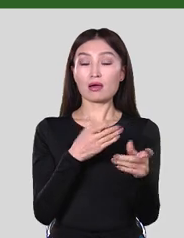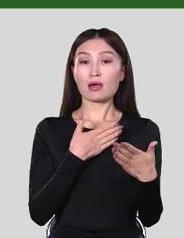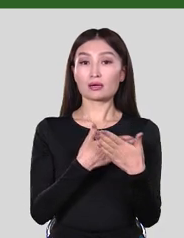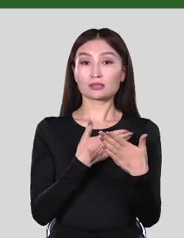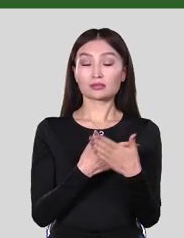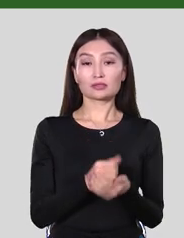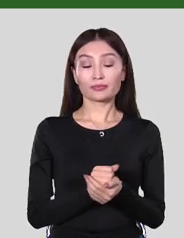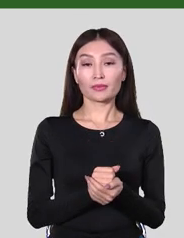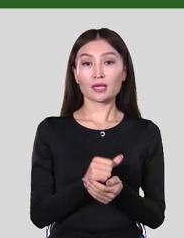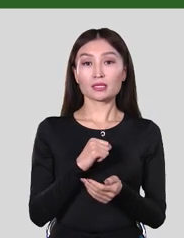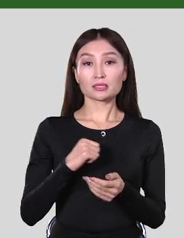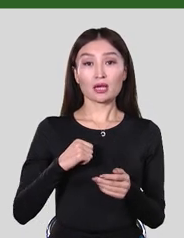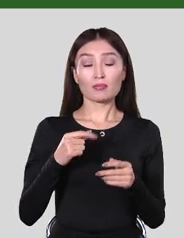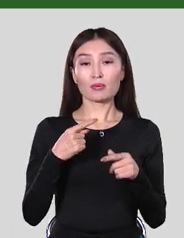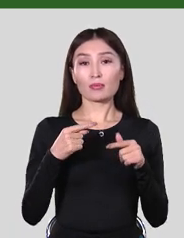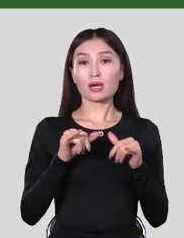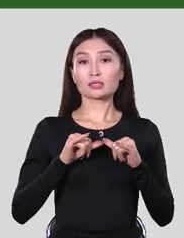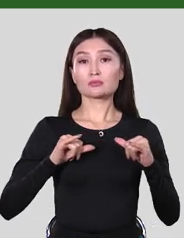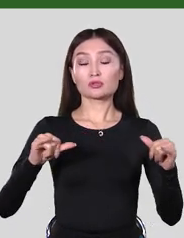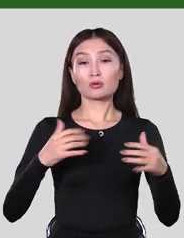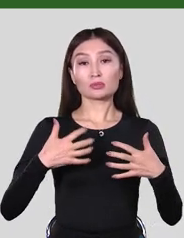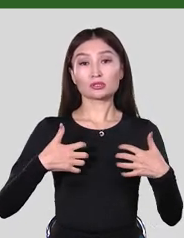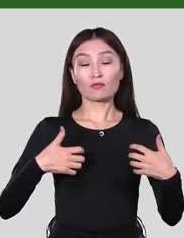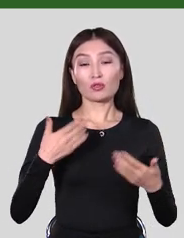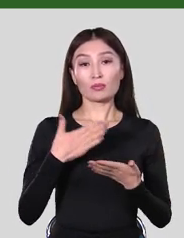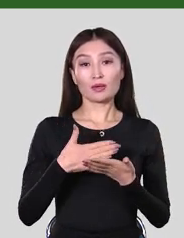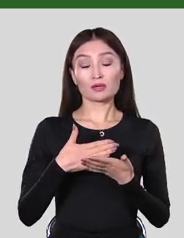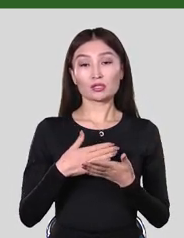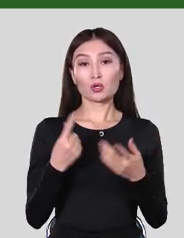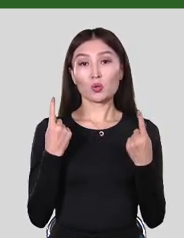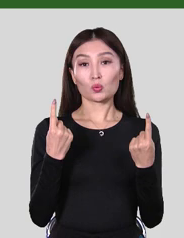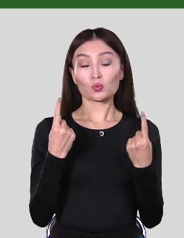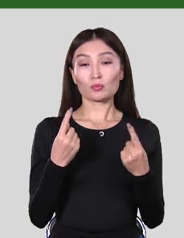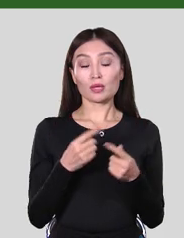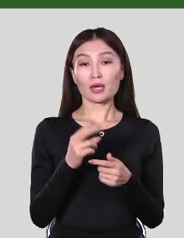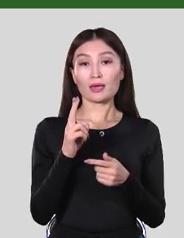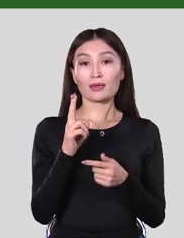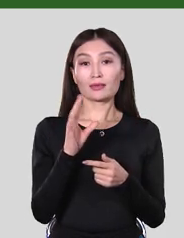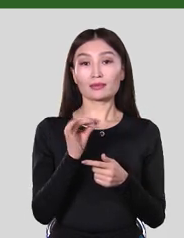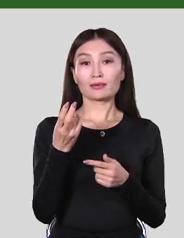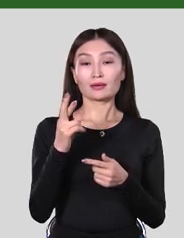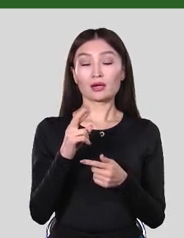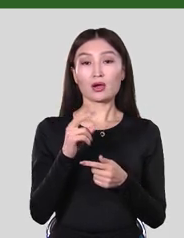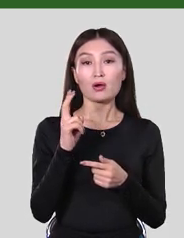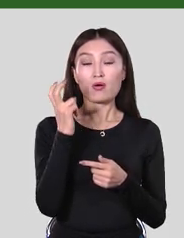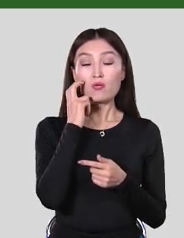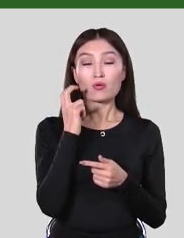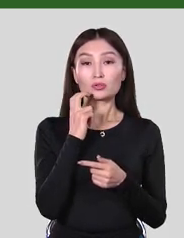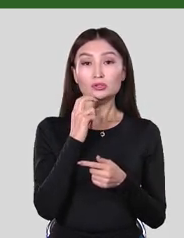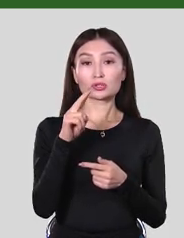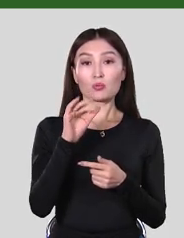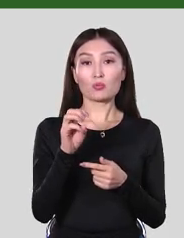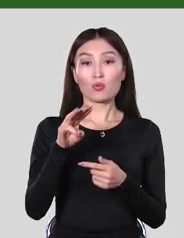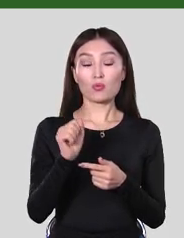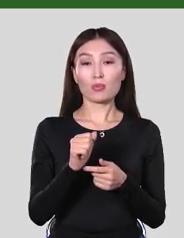активная охота. Самым распространенным животным здесь является крупная дикая кошка – пума. Она меньше